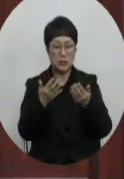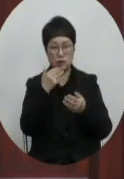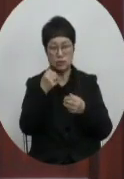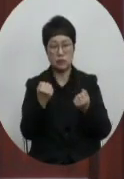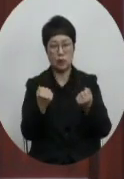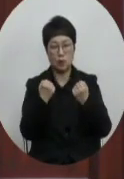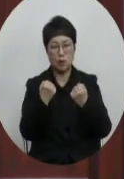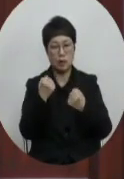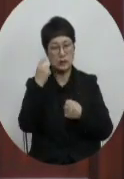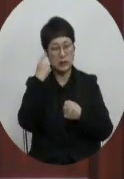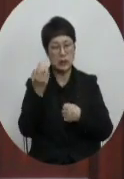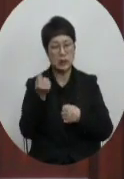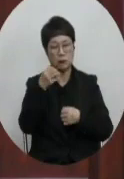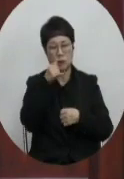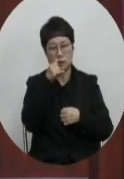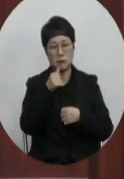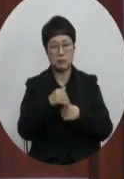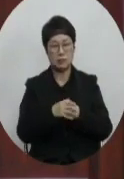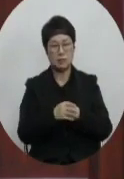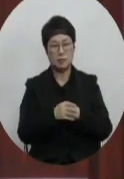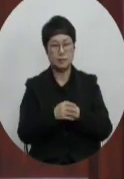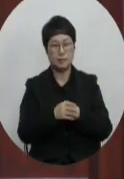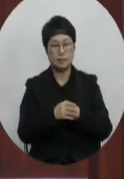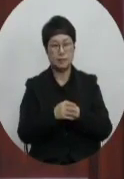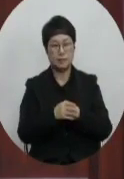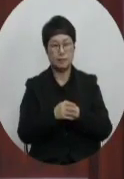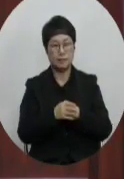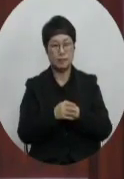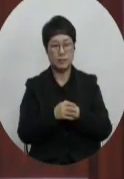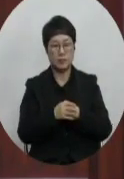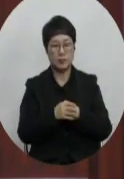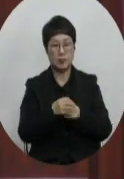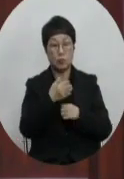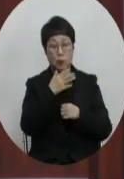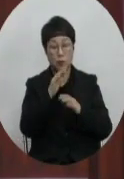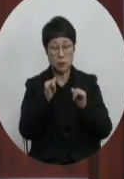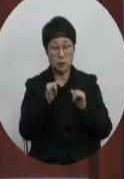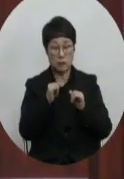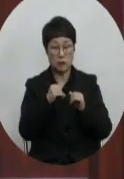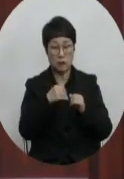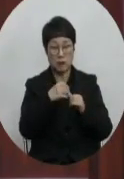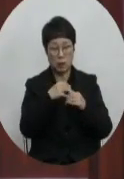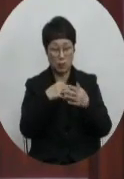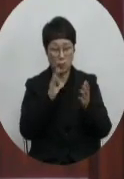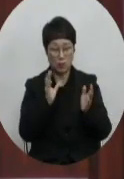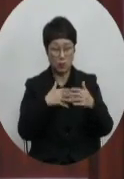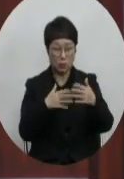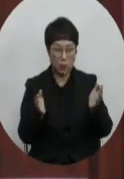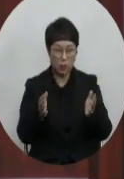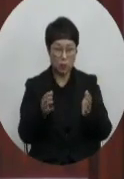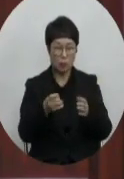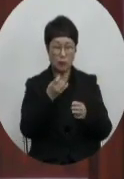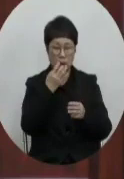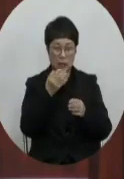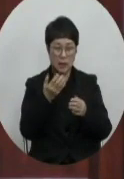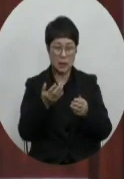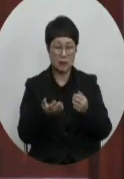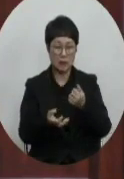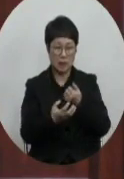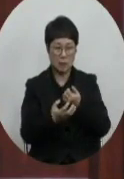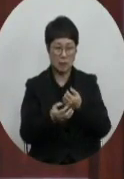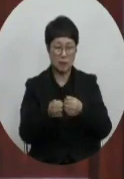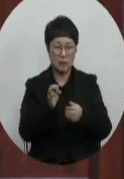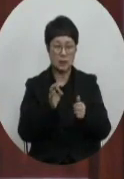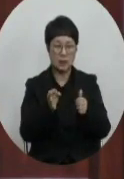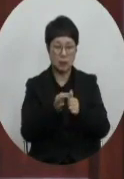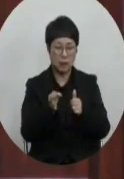건강과 의지를 갖고 계신 분들입니다. 그분들을 경로당에 모아놓고 쌀과 냉난방비를 제공하는 것이